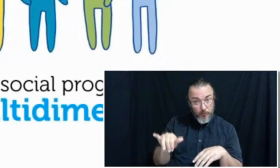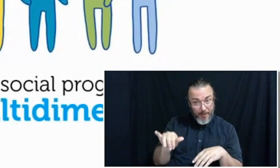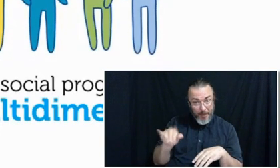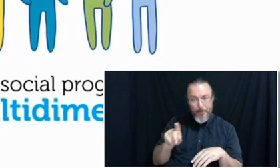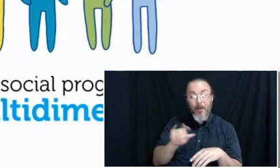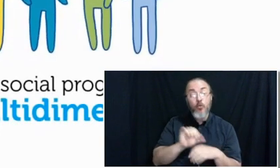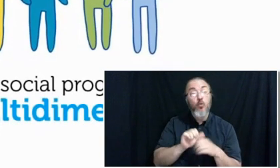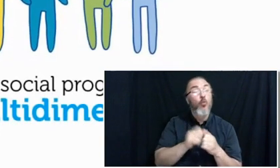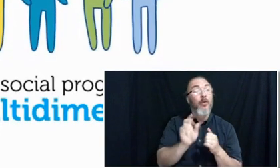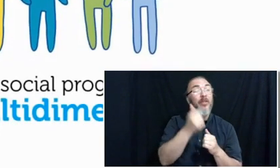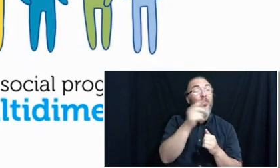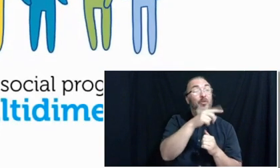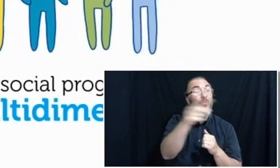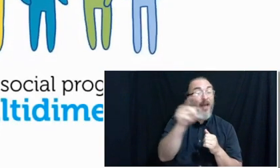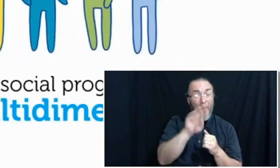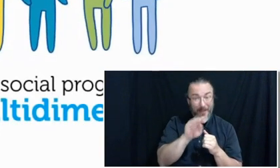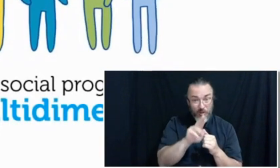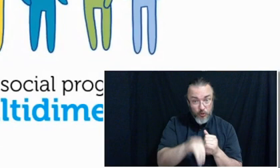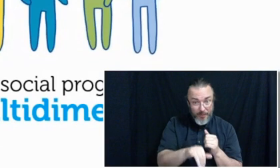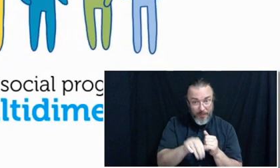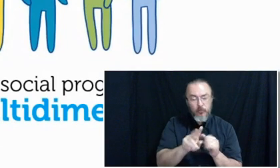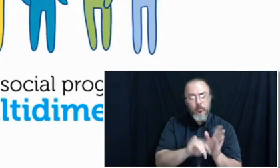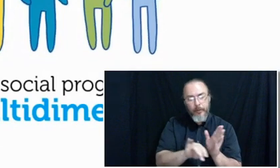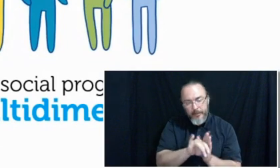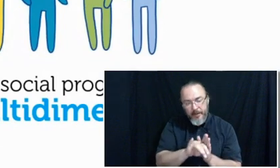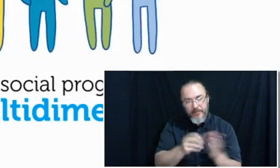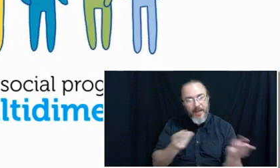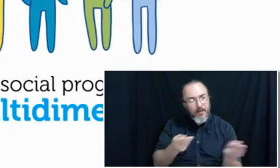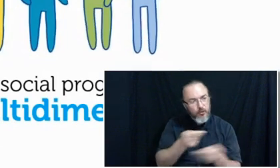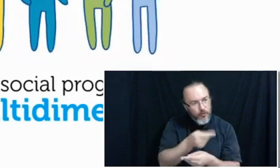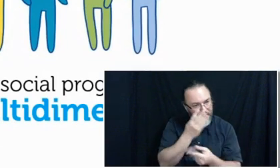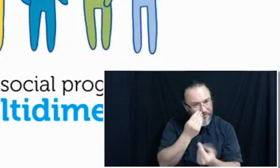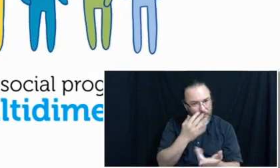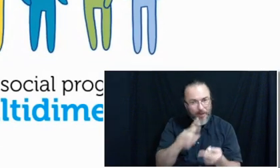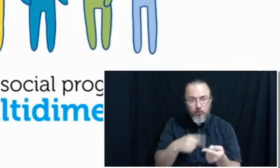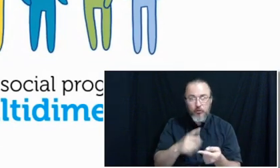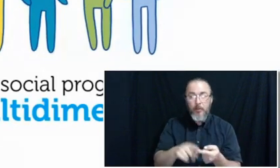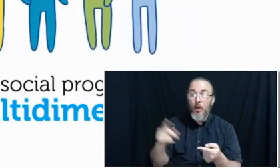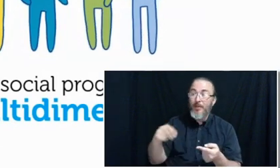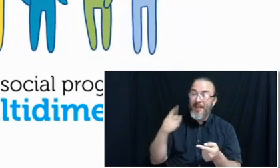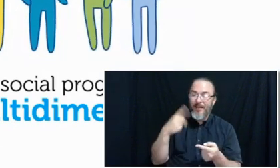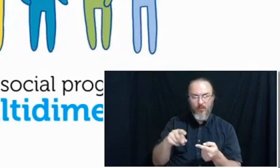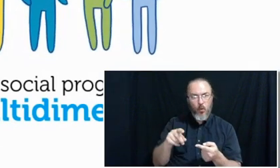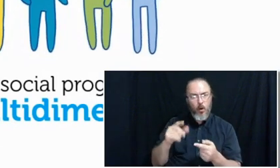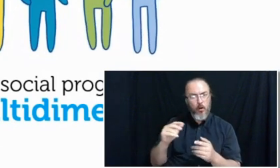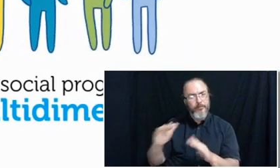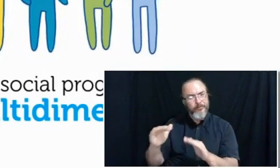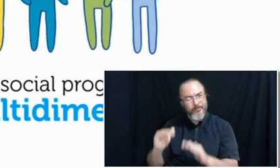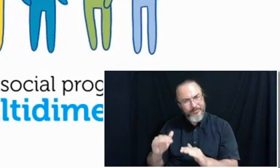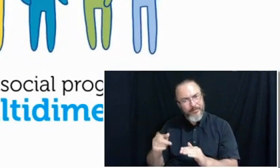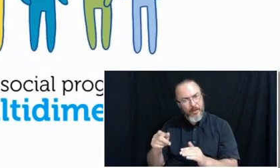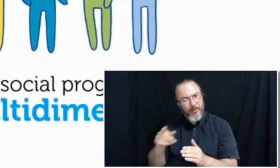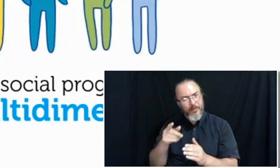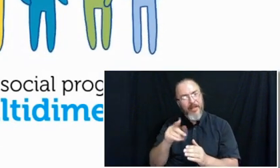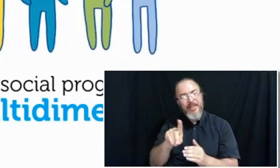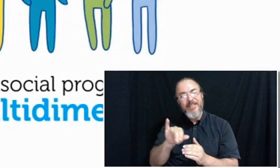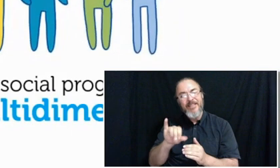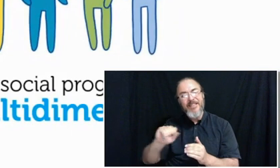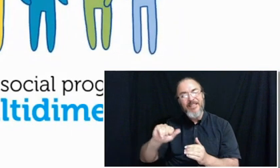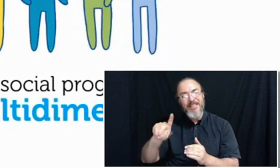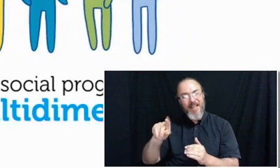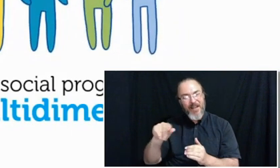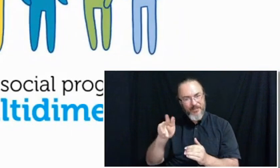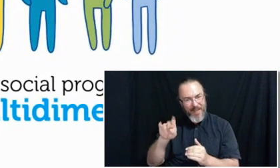doivent travailler avec d'autres ministères pour recueillir ensemble et échanger des informations sur les besoins des enfants défavorisés et leurs familles dès